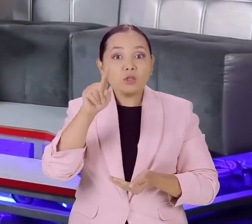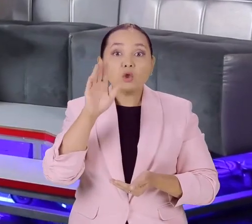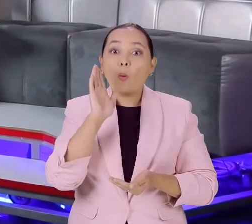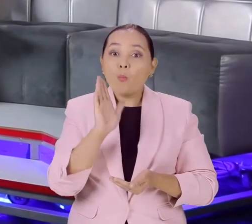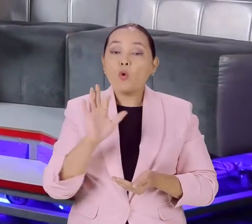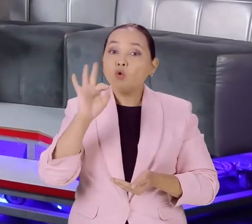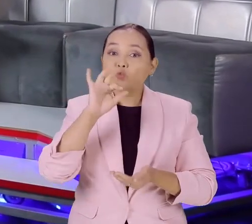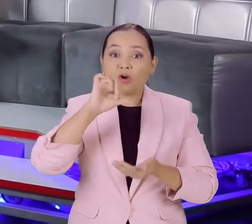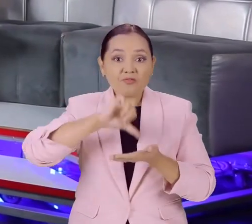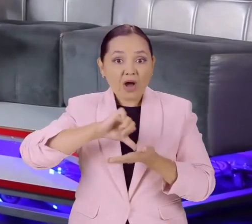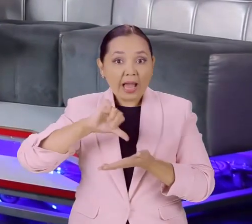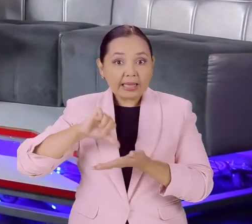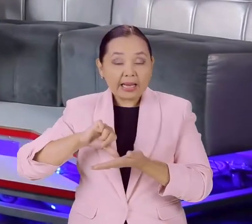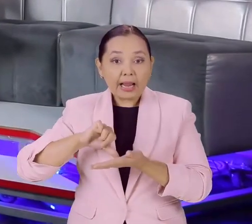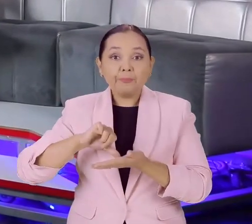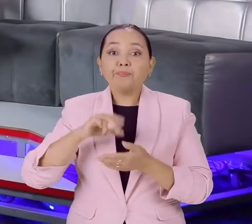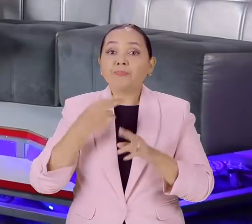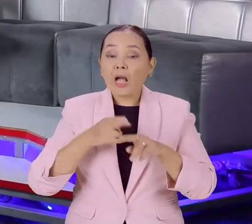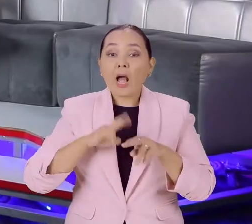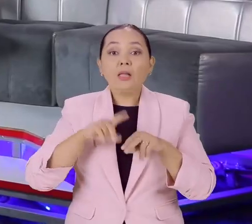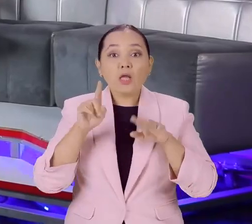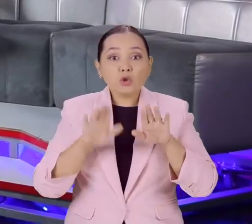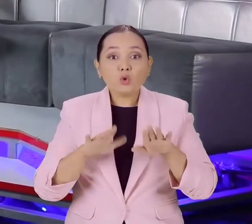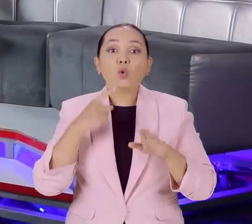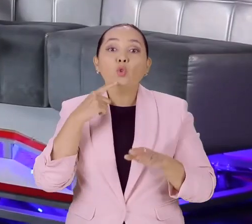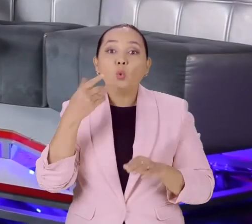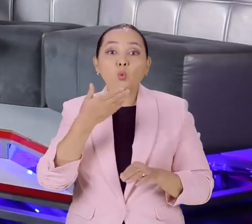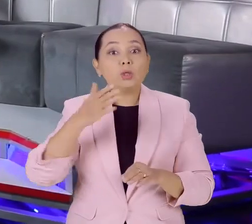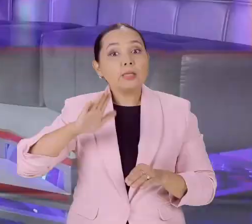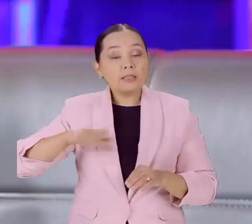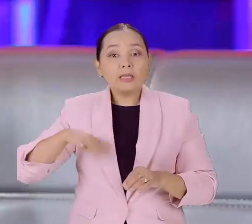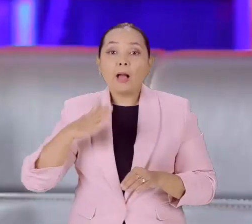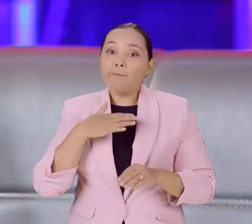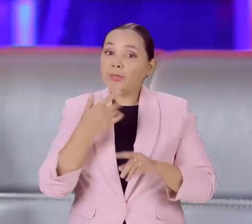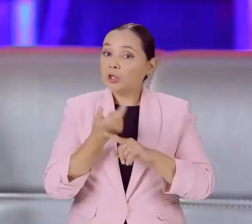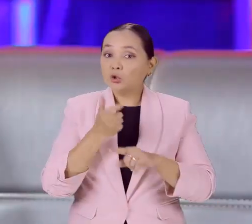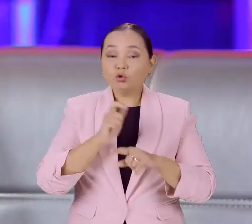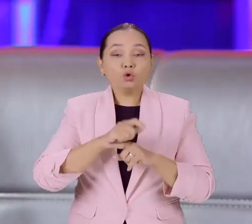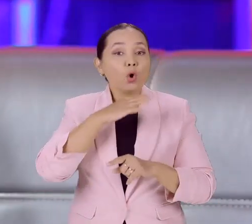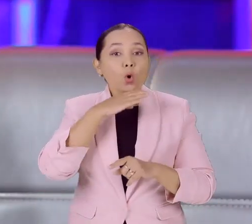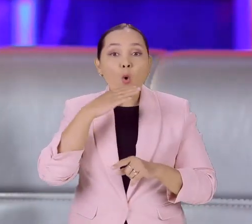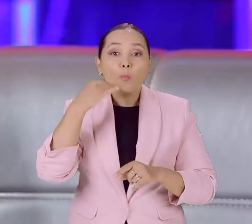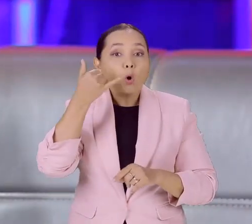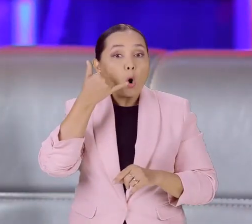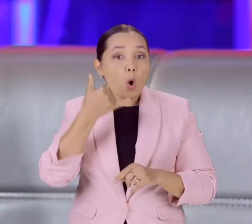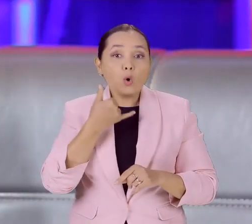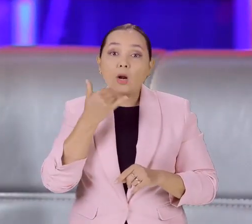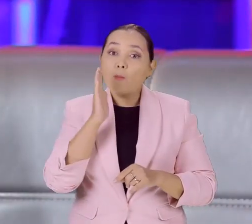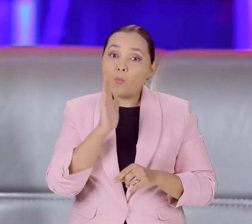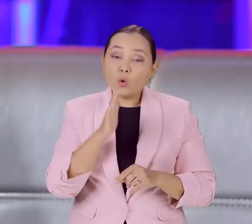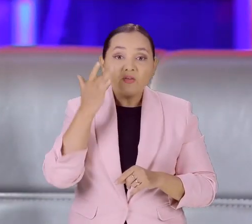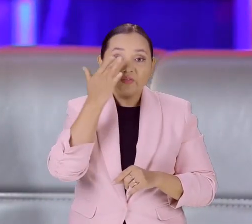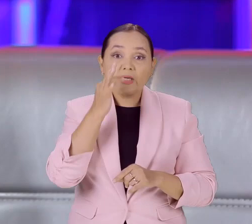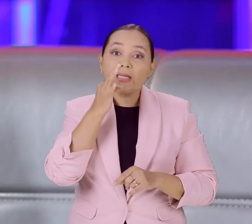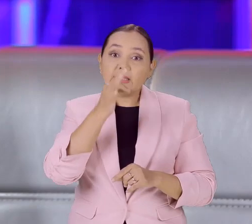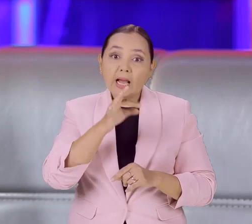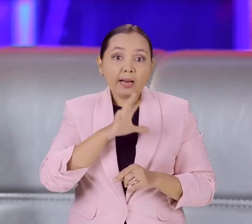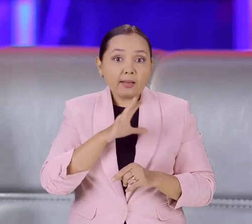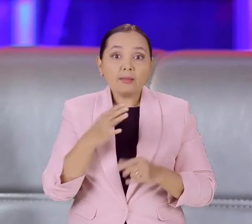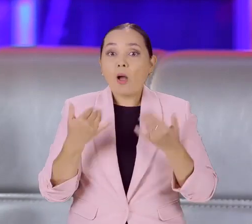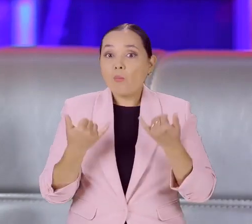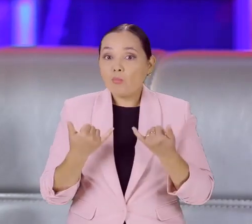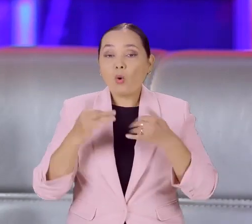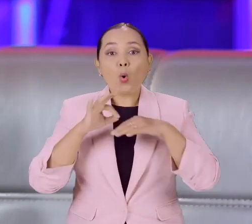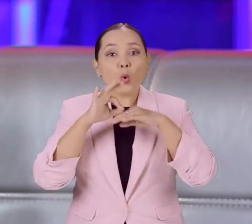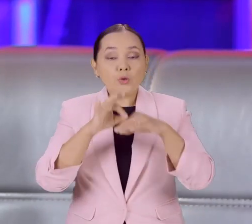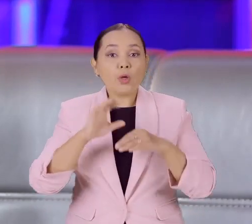bo'yicha vakili ana shu nutqdan so'ng menga juda ko'p qo'ng'iroqlar bo'ldi degan fikrni ta'kidladi.